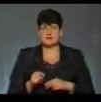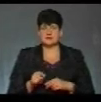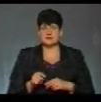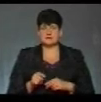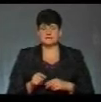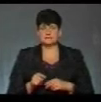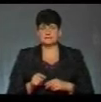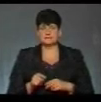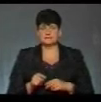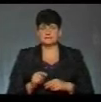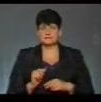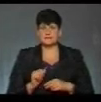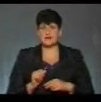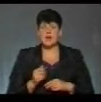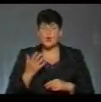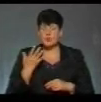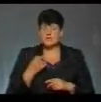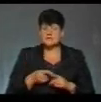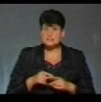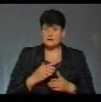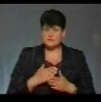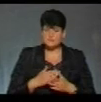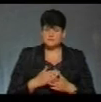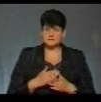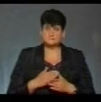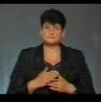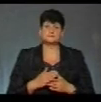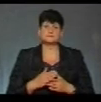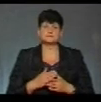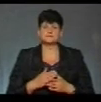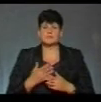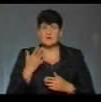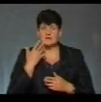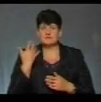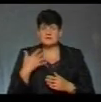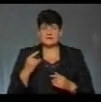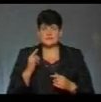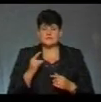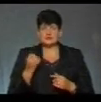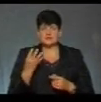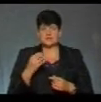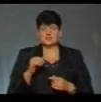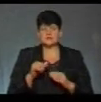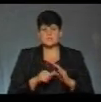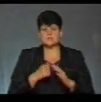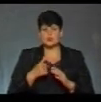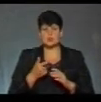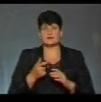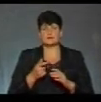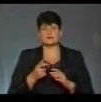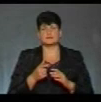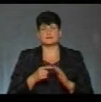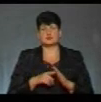цими емоціями. І ось коли це є, тому що коли вже дитині 14-16 років, і включати цей момент,